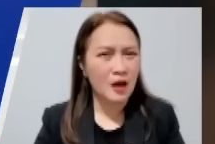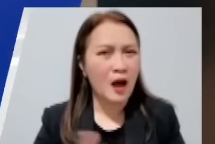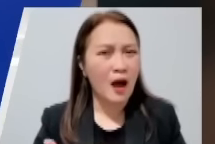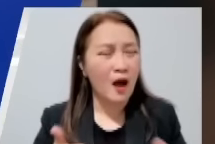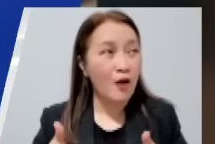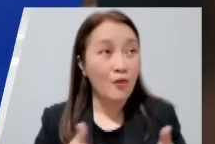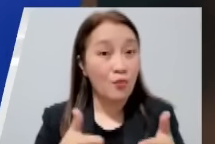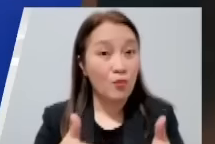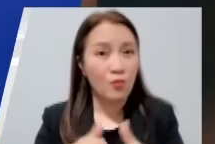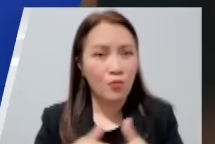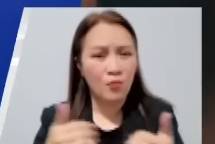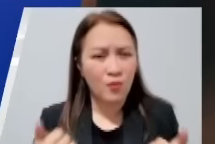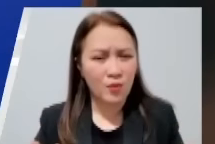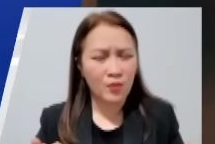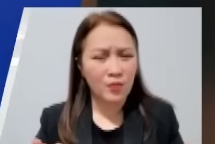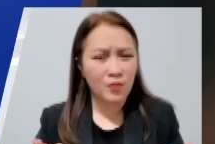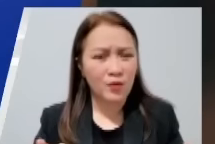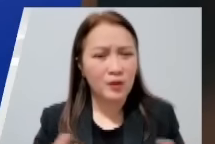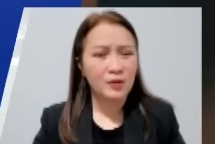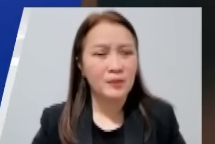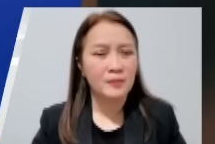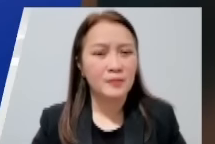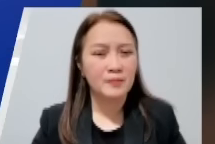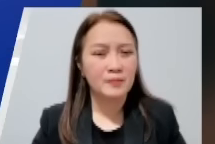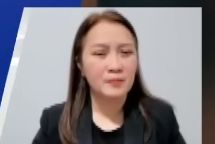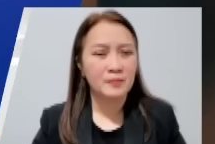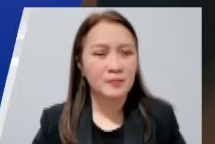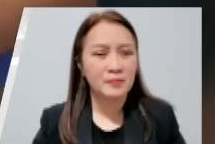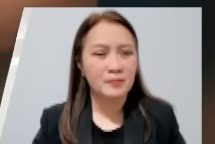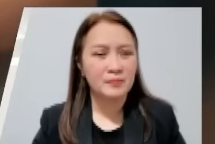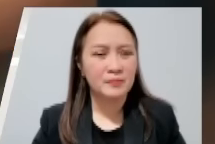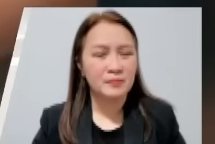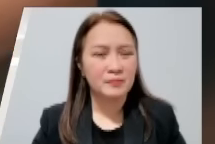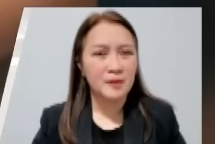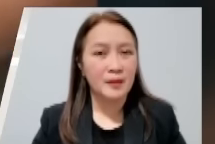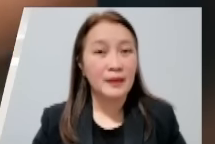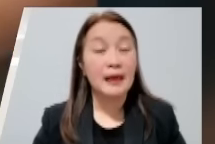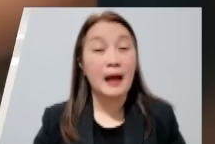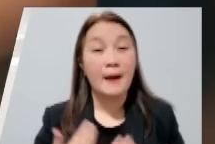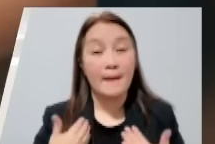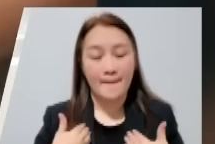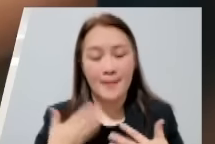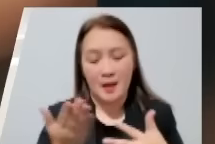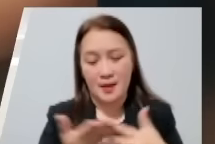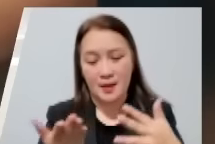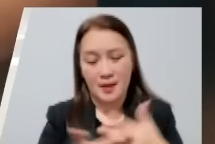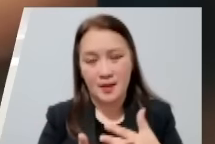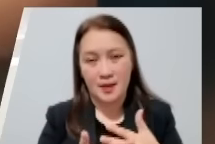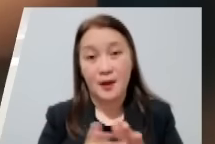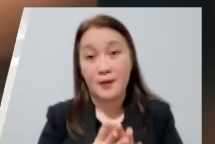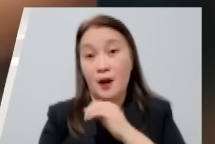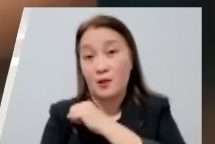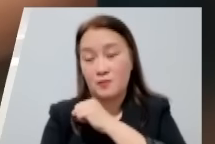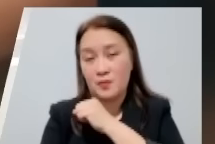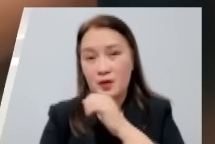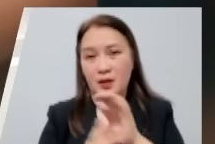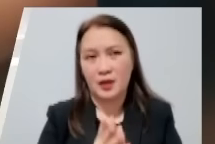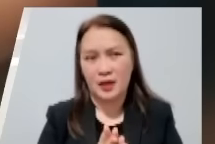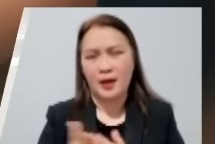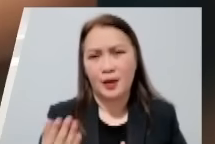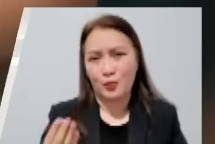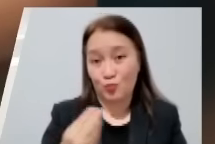yung certificate ng kanilasin. Maharap sa reklamong robbery extortion ang broadcaster at kanyang kasama.